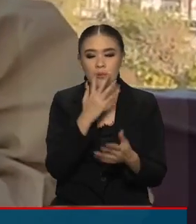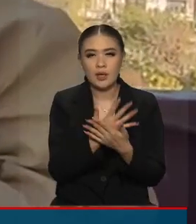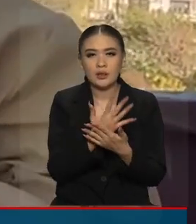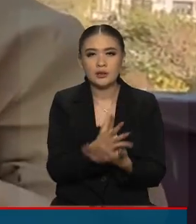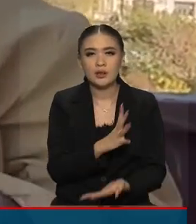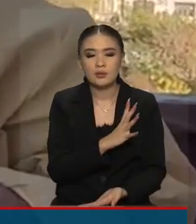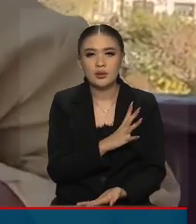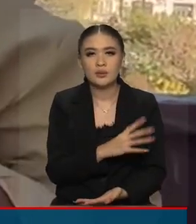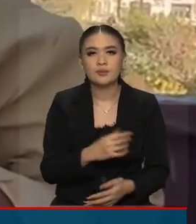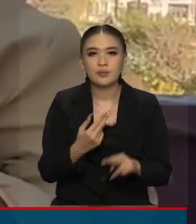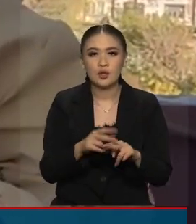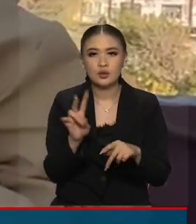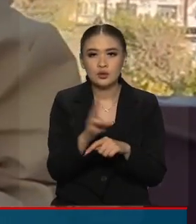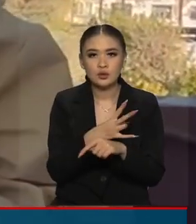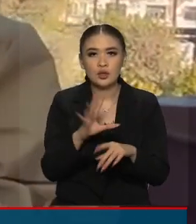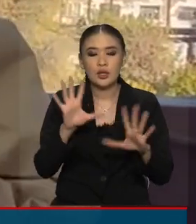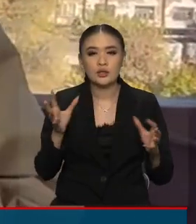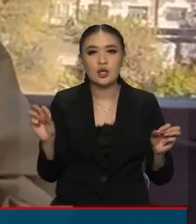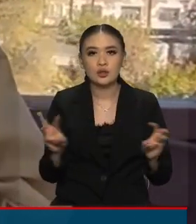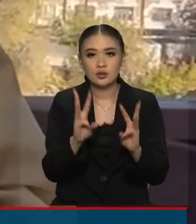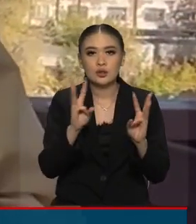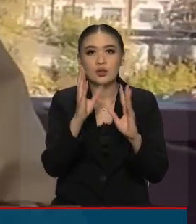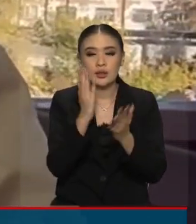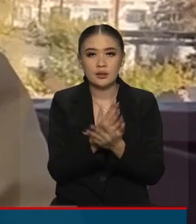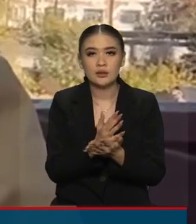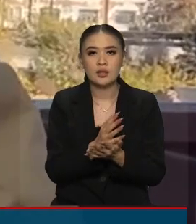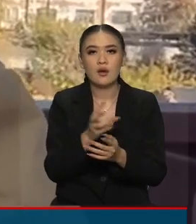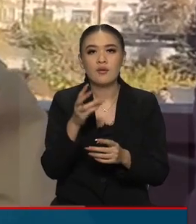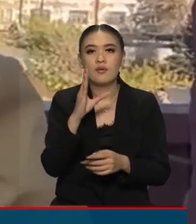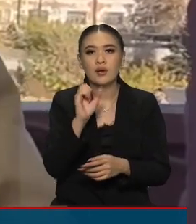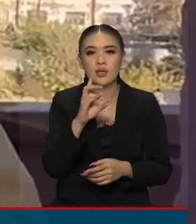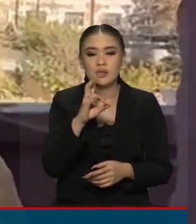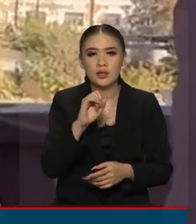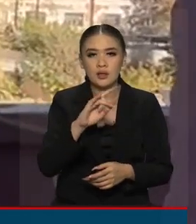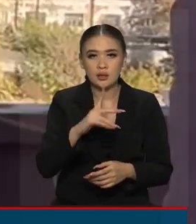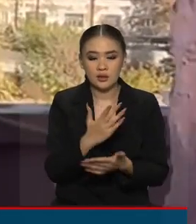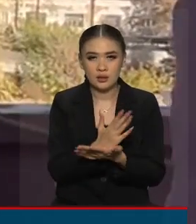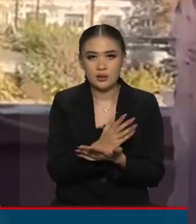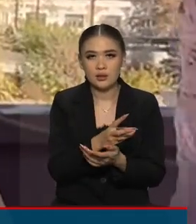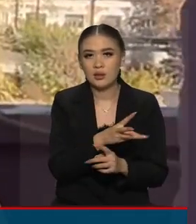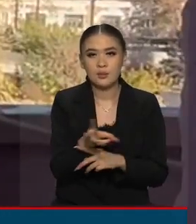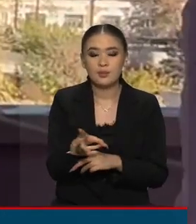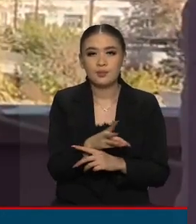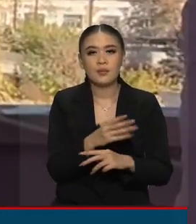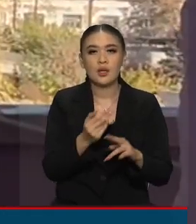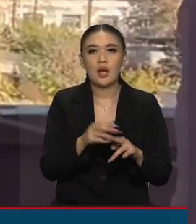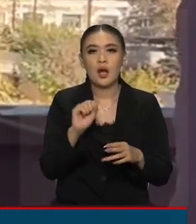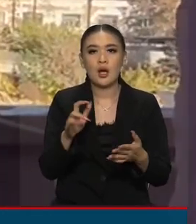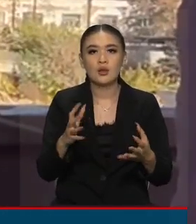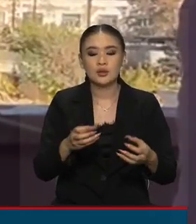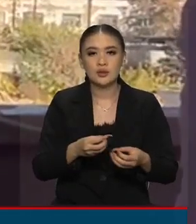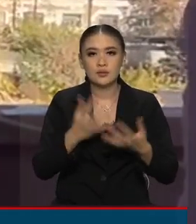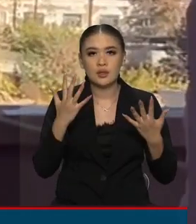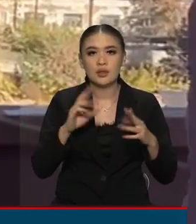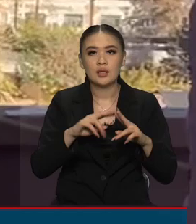арқылы берген. Мысалы, түнде өрт болған кезде фонар жағады екен. ал енді күндіз қаланың солтүстік